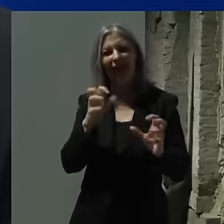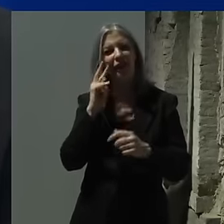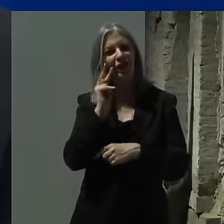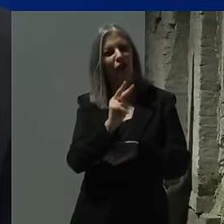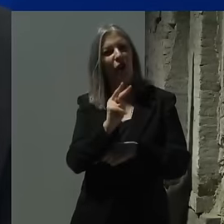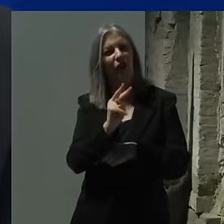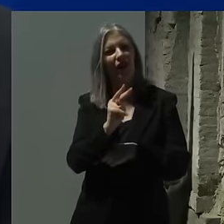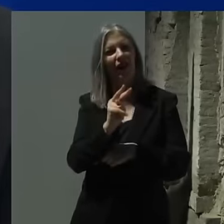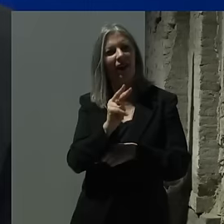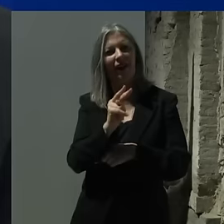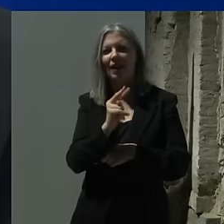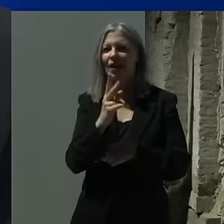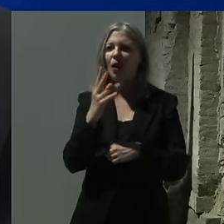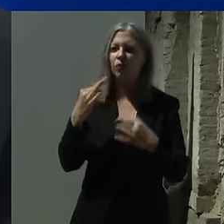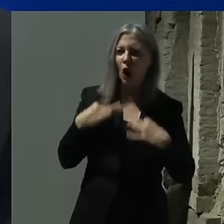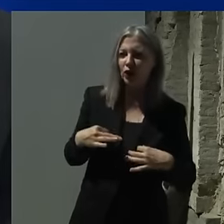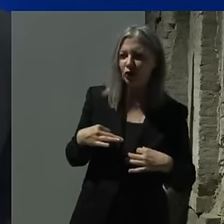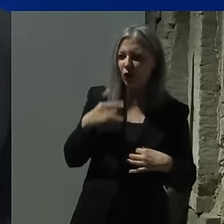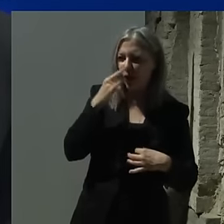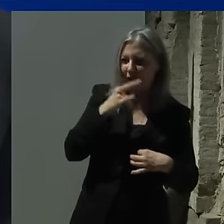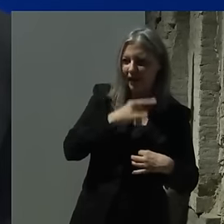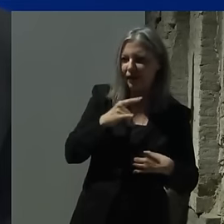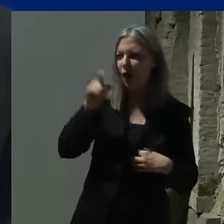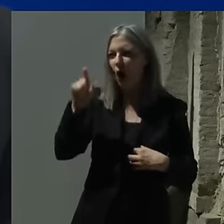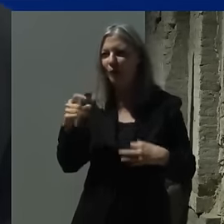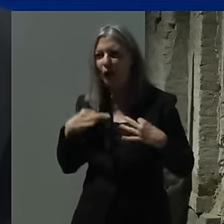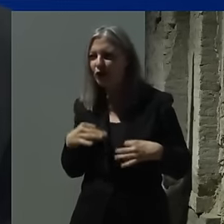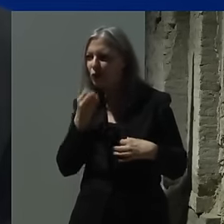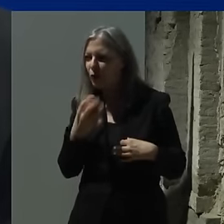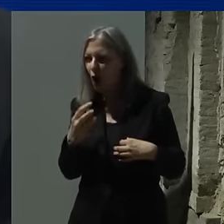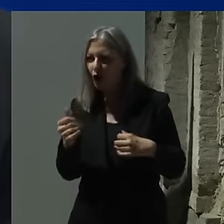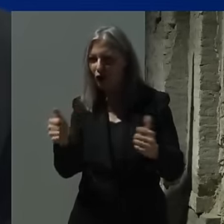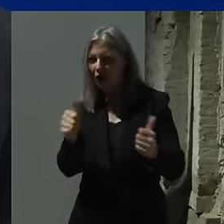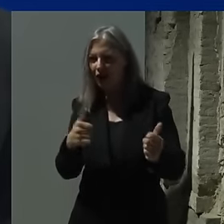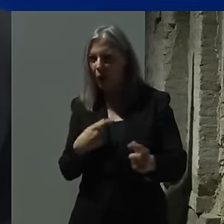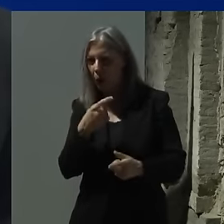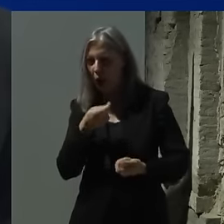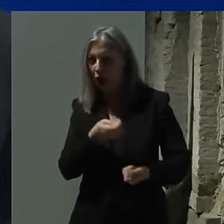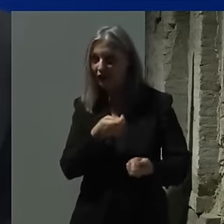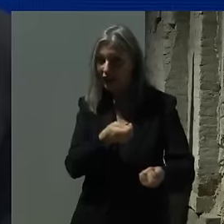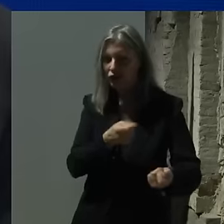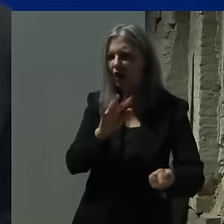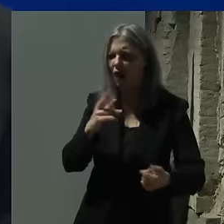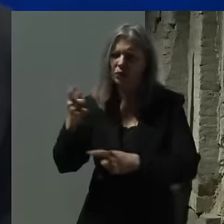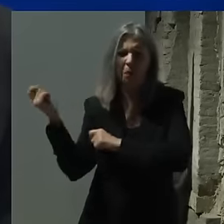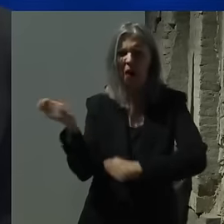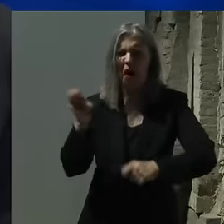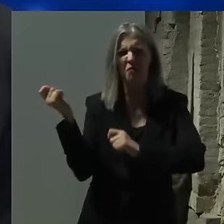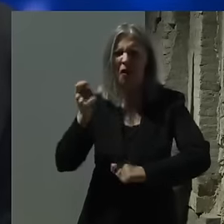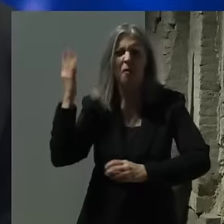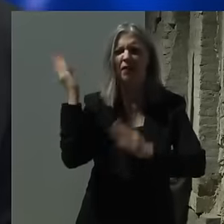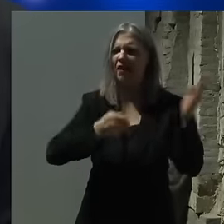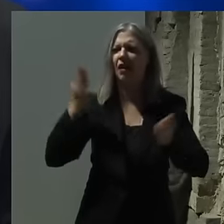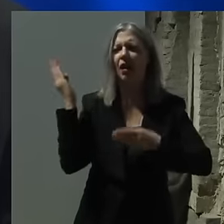come il poliziotto cattivo col poliziotto buono, no? Uno cerca di convincerti, l'altro invece picchia. Questi